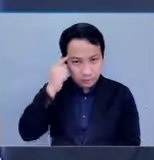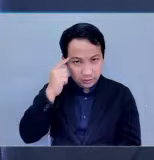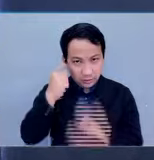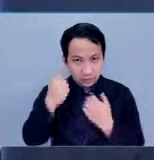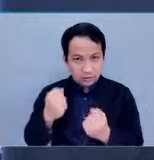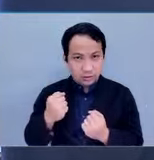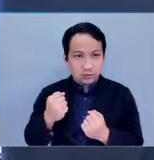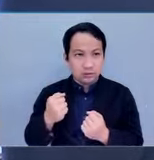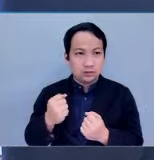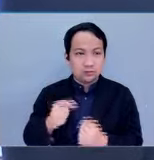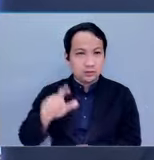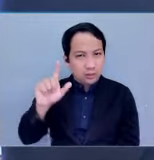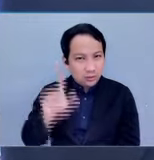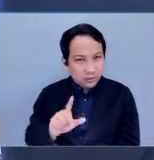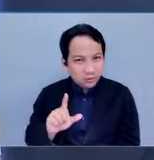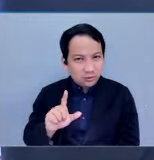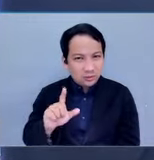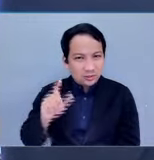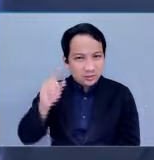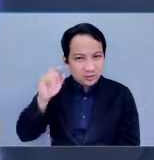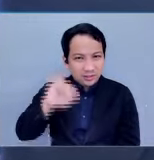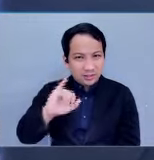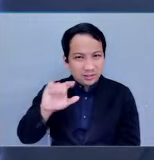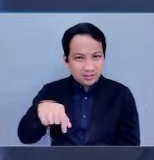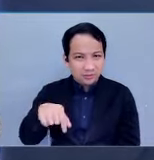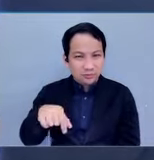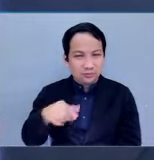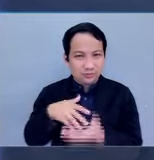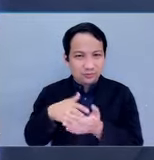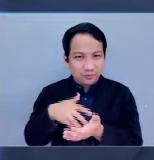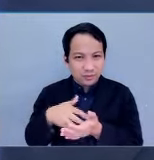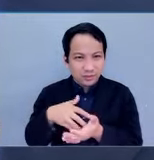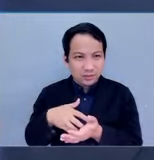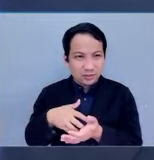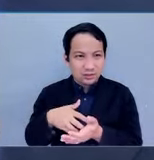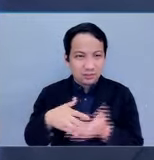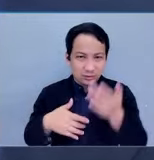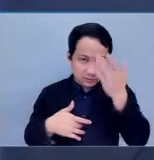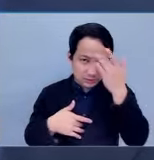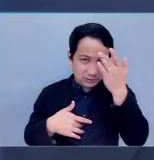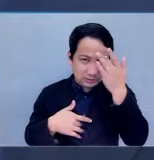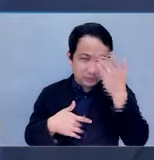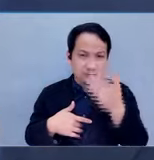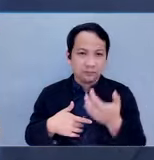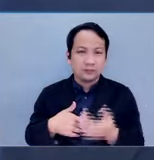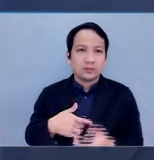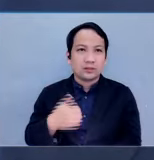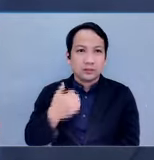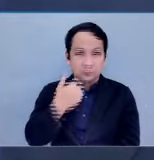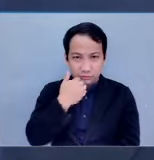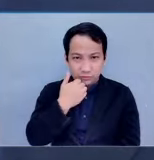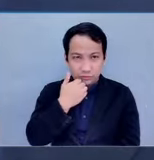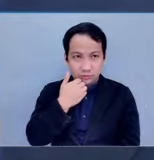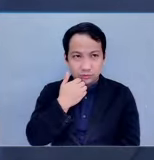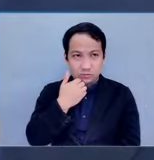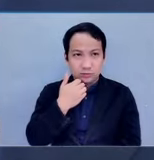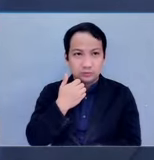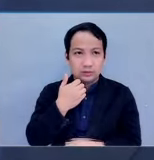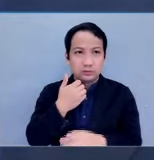IQ mo, na mahina ka, kaya nagkaroon ka ng illness. Those are the stigma that we want to prevent or we want